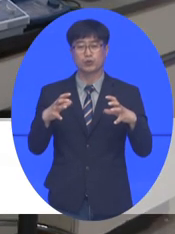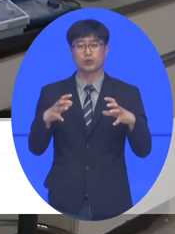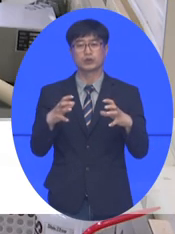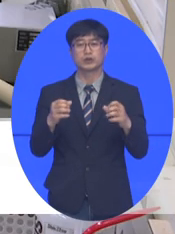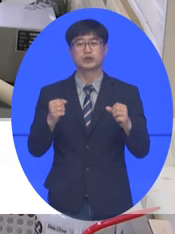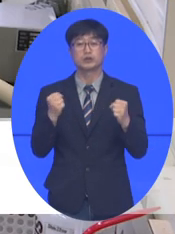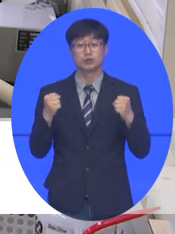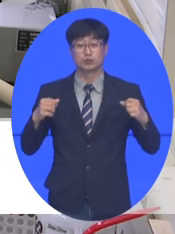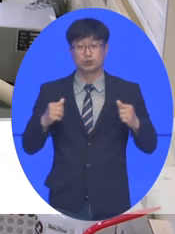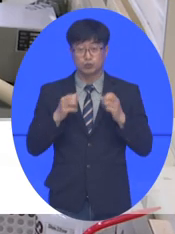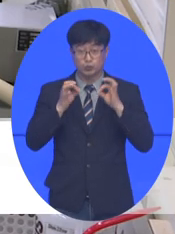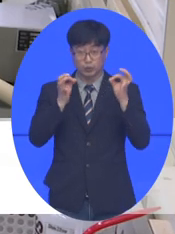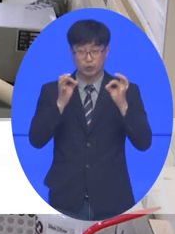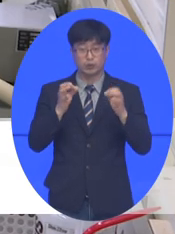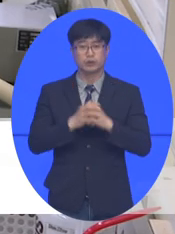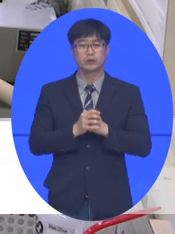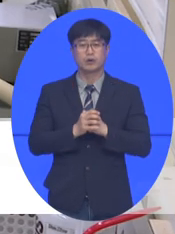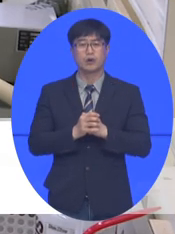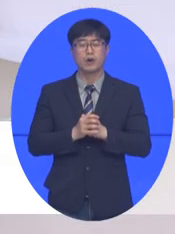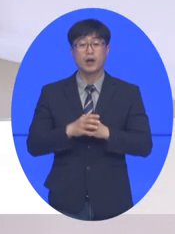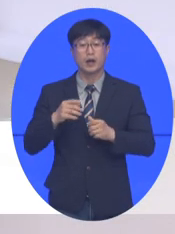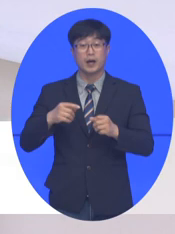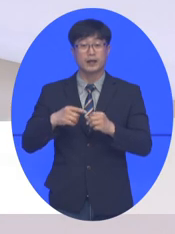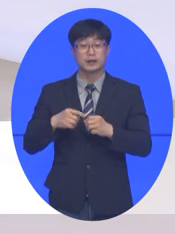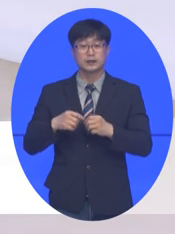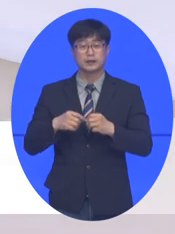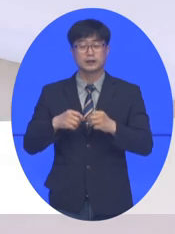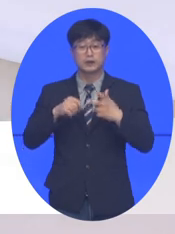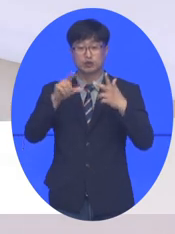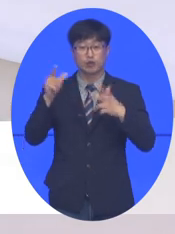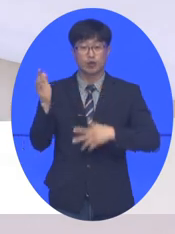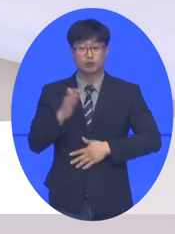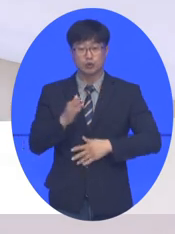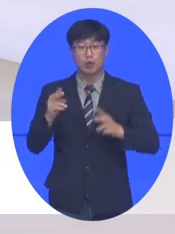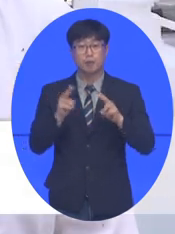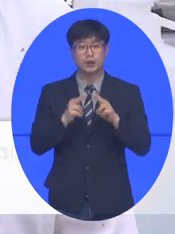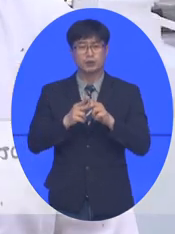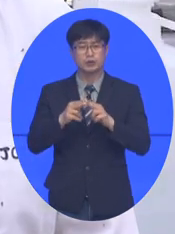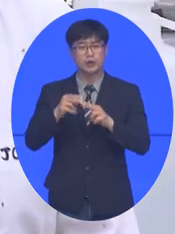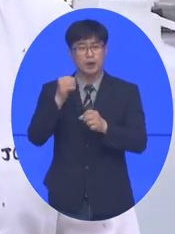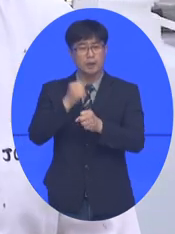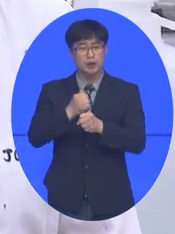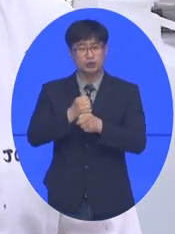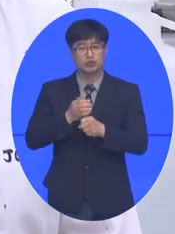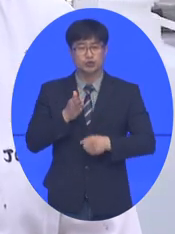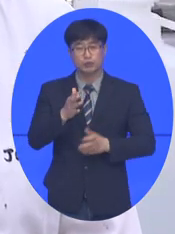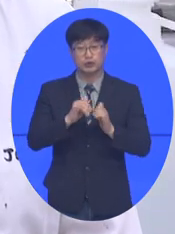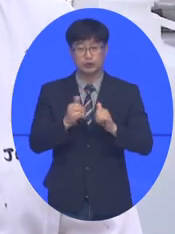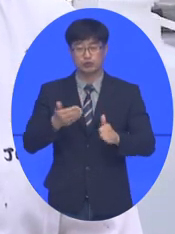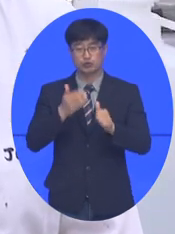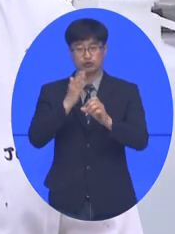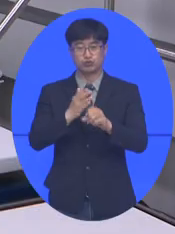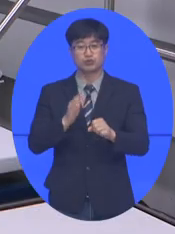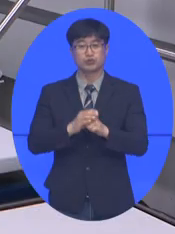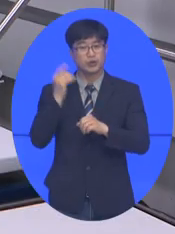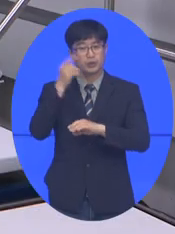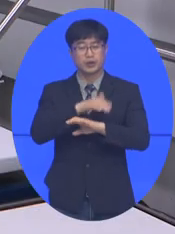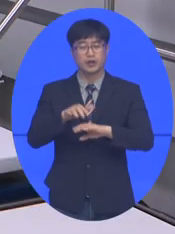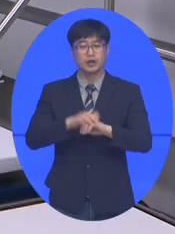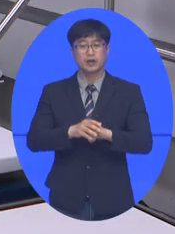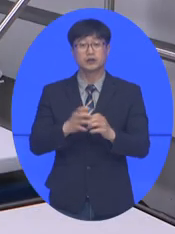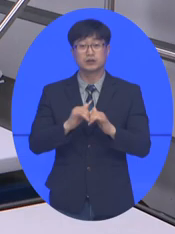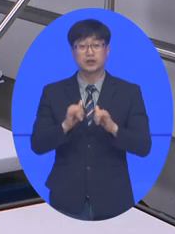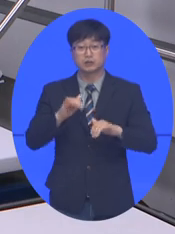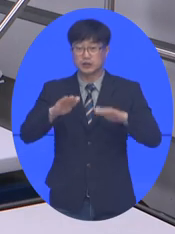경기도는 당장 내달부터 반도체 산업 전문 인력 양성을 본격적으로 추진할 방침입니다. 인력 수급 불균형 해소를